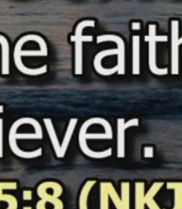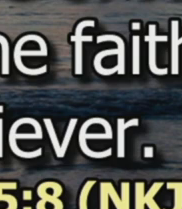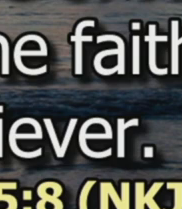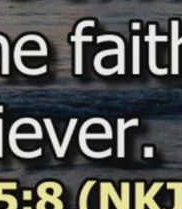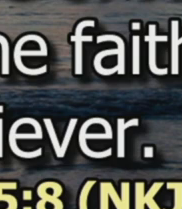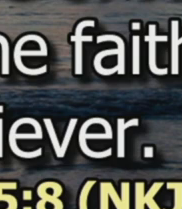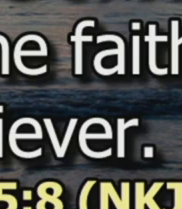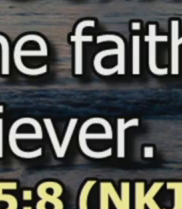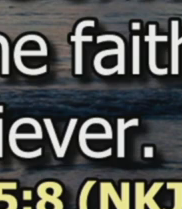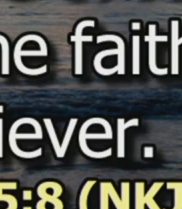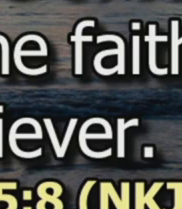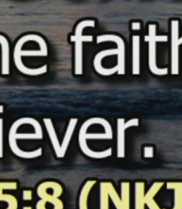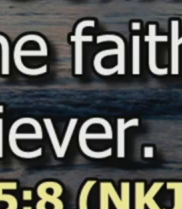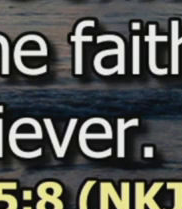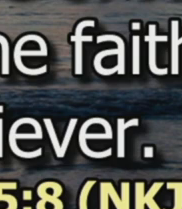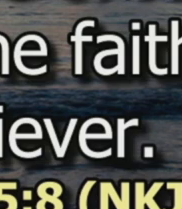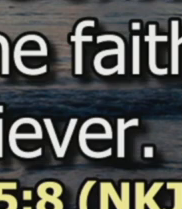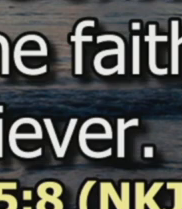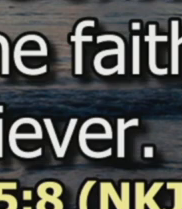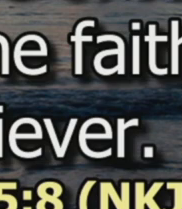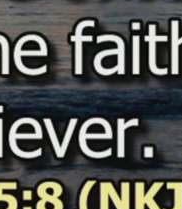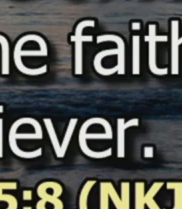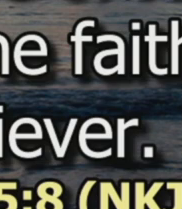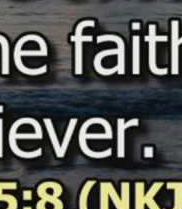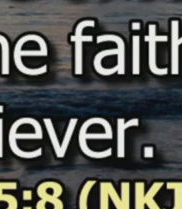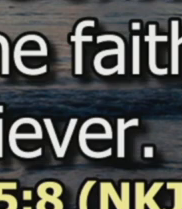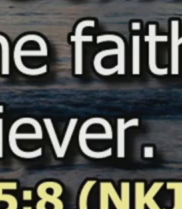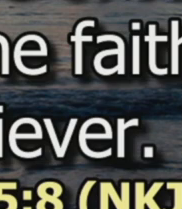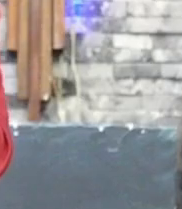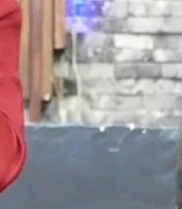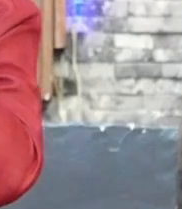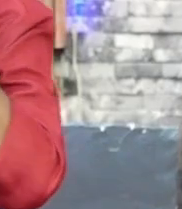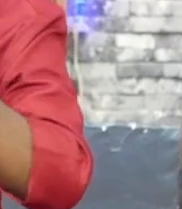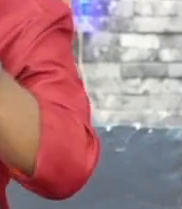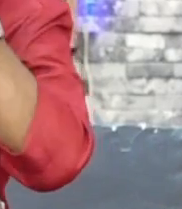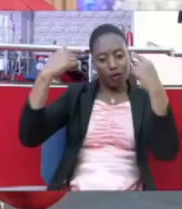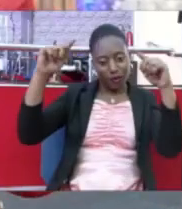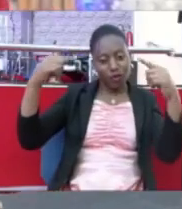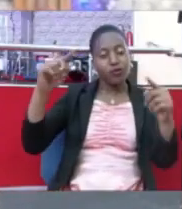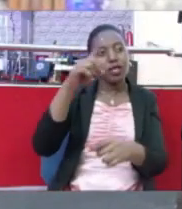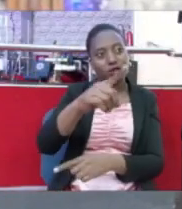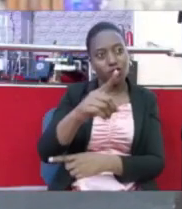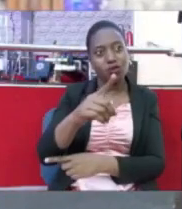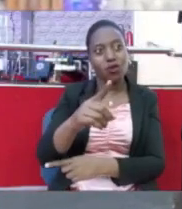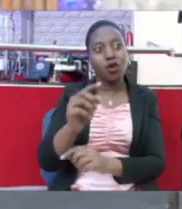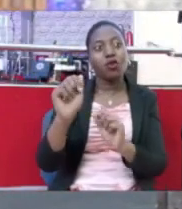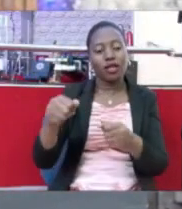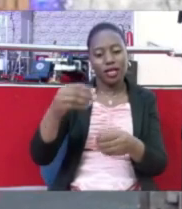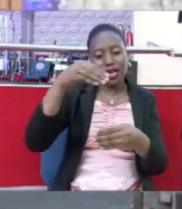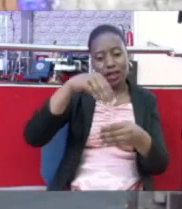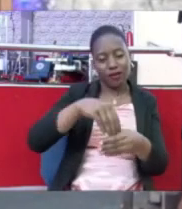yule ambaye haamini. Number three. Ya tatu. God prospers you so that you can invest your wealth in the